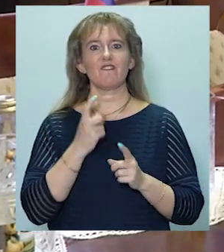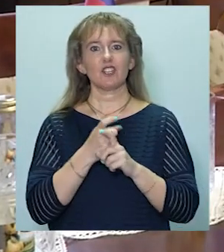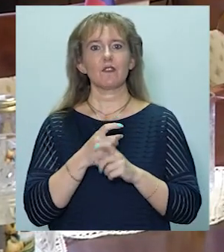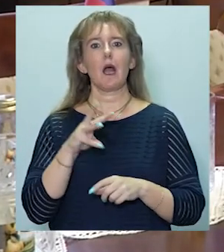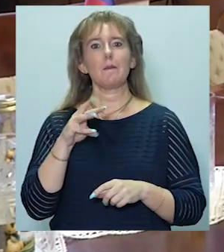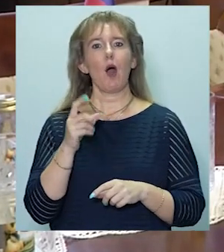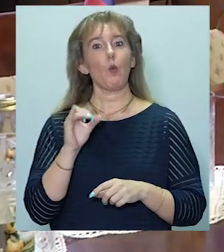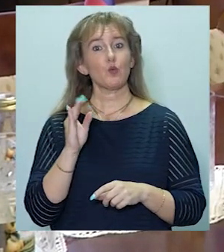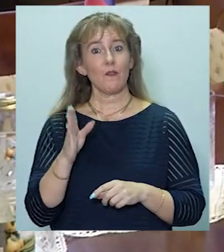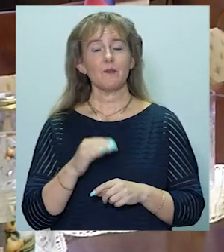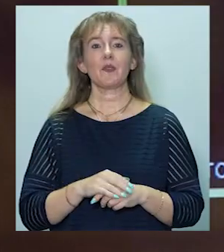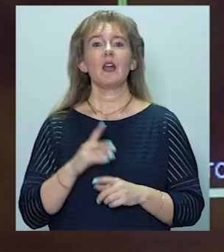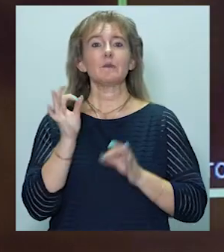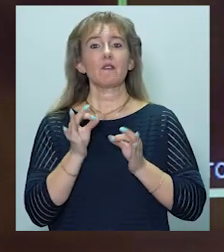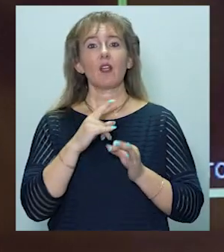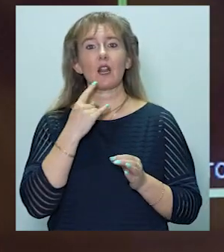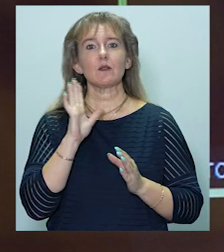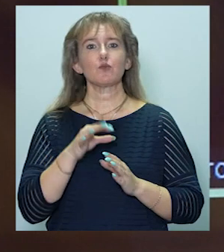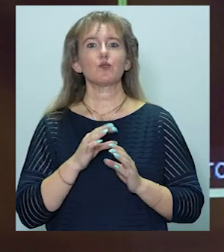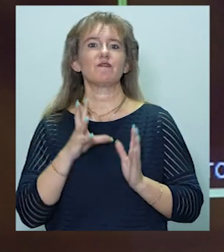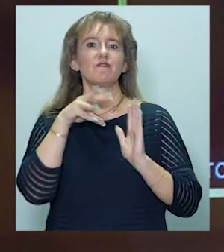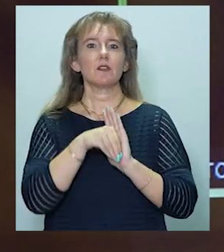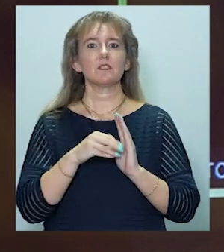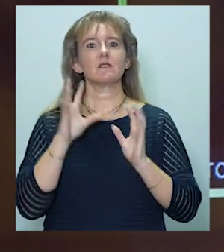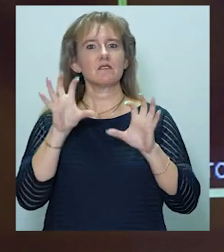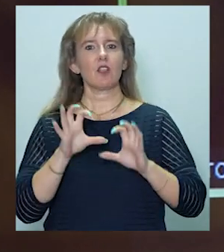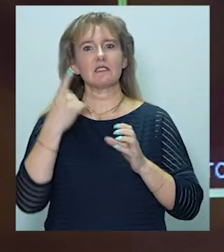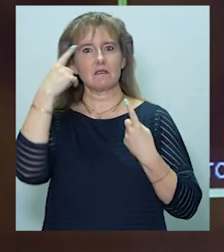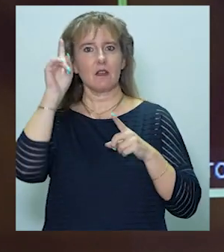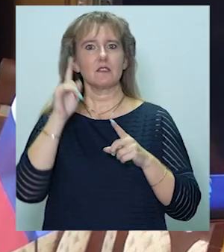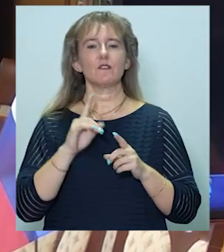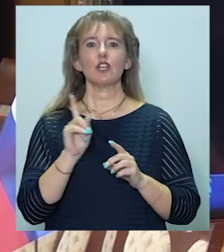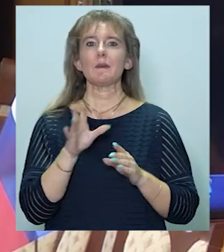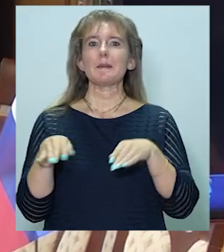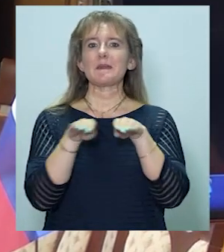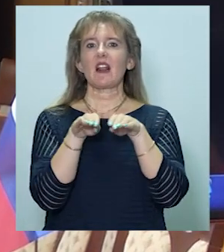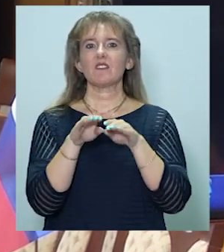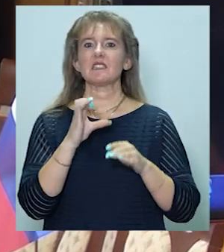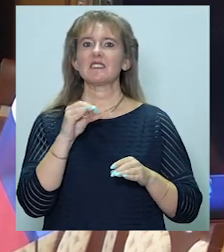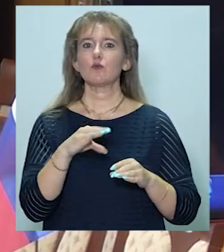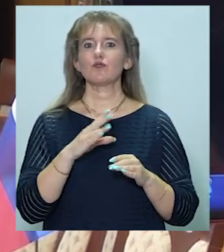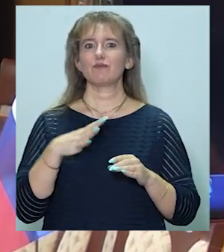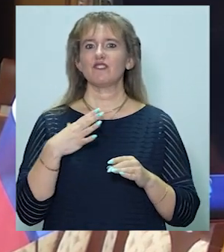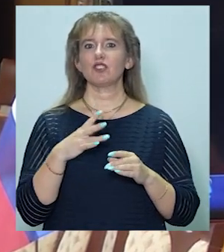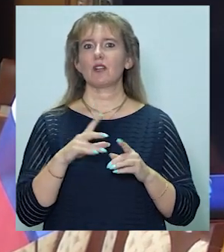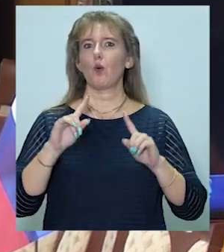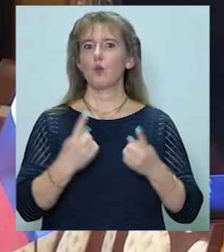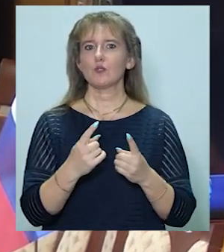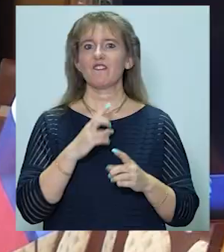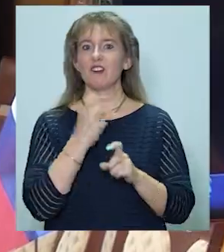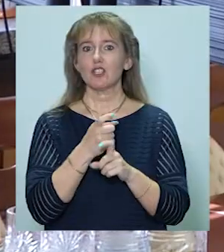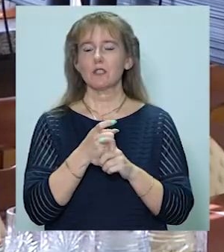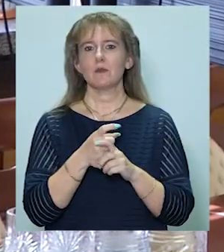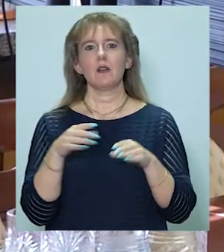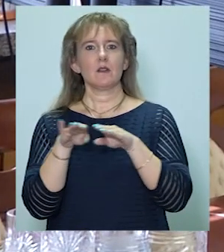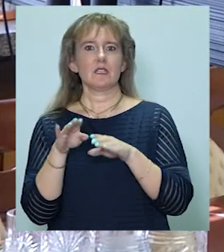Николаем Махутовым. «Справедливая Россия» будет вносить законодательную инициативу, чтобы приравнять статус бывших несовершеннолетних